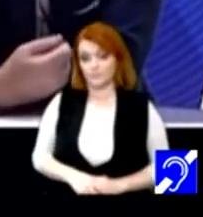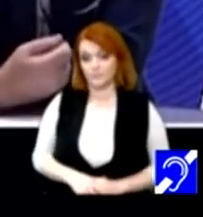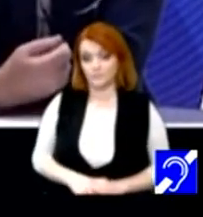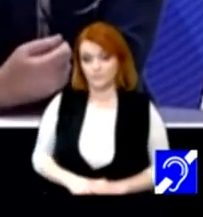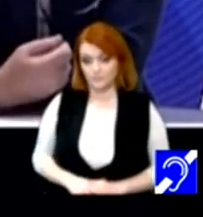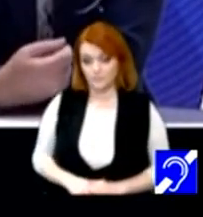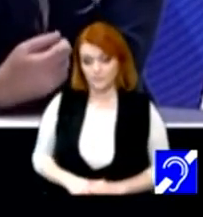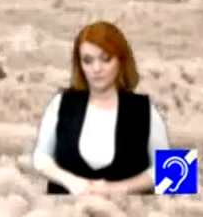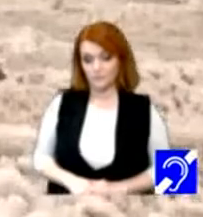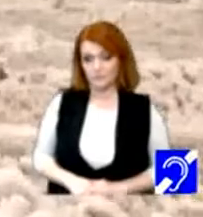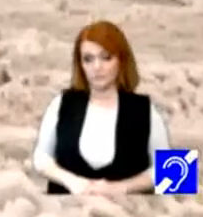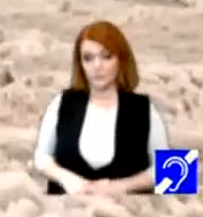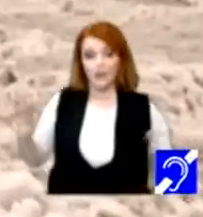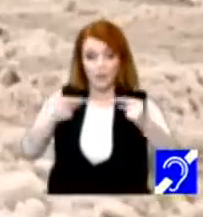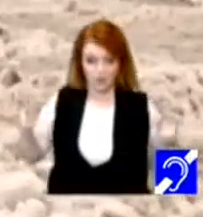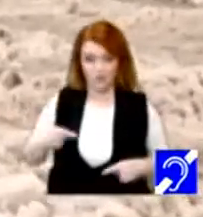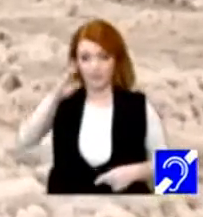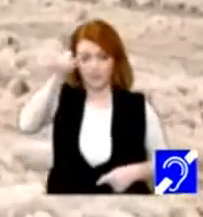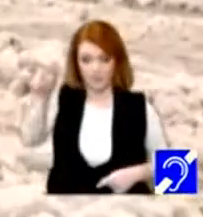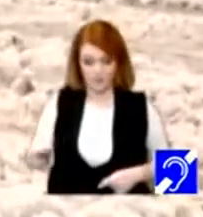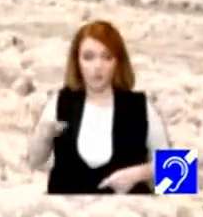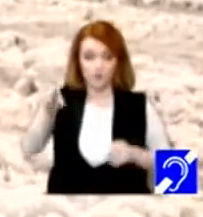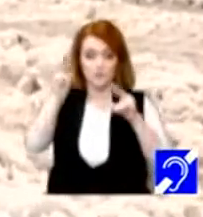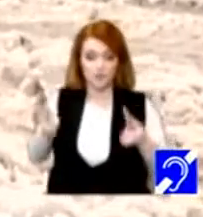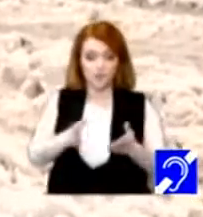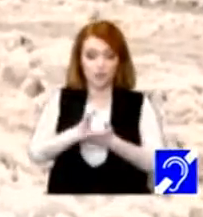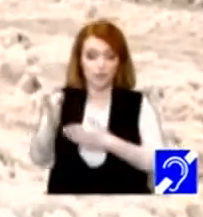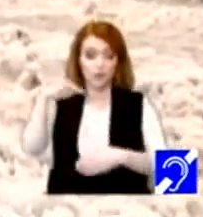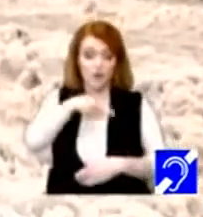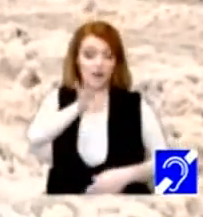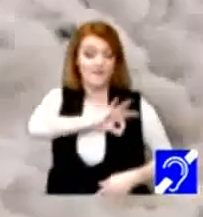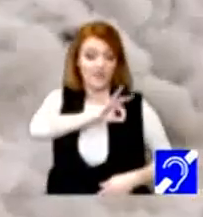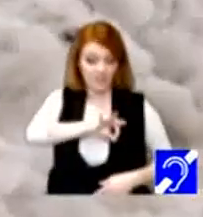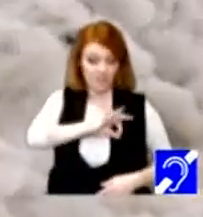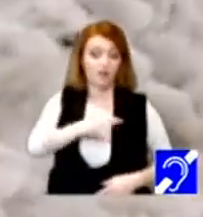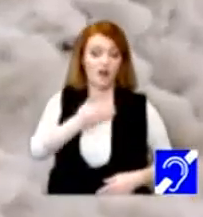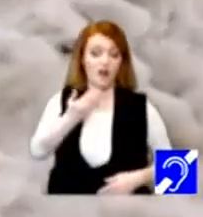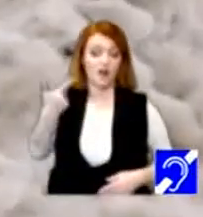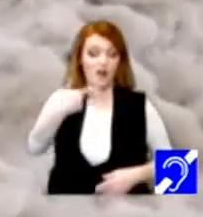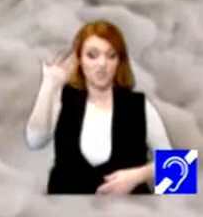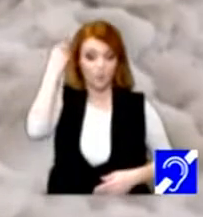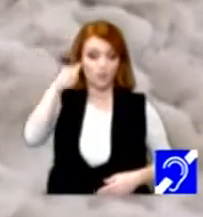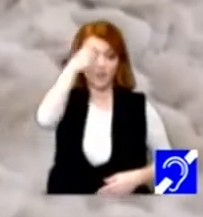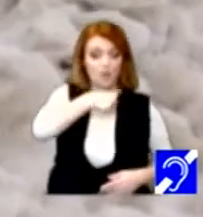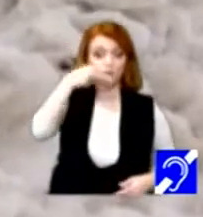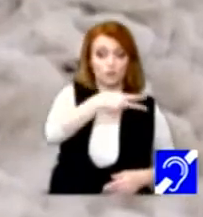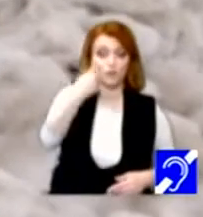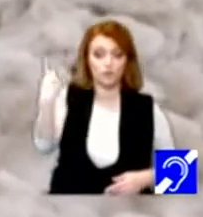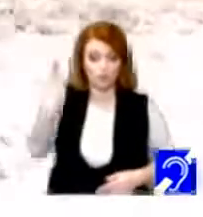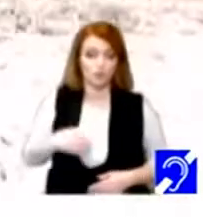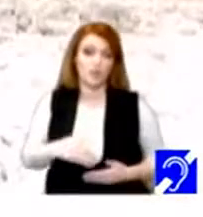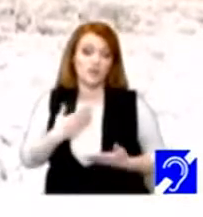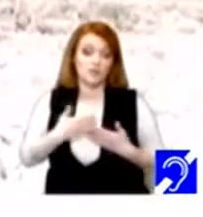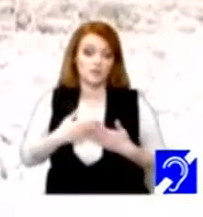trebui să dăm vreo 7.200. Potrivit lui Veceslav Ioniță, veniturile cetățenilor Republicii Moldova în 2021 se estimează